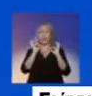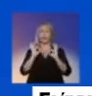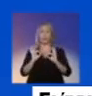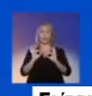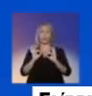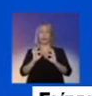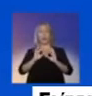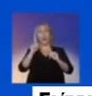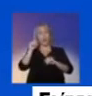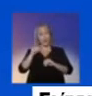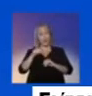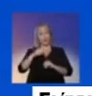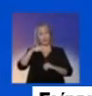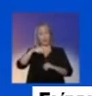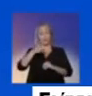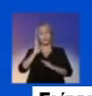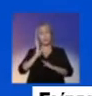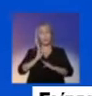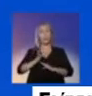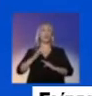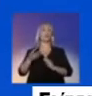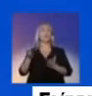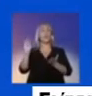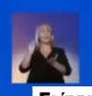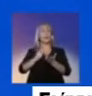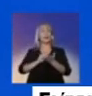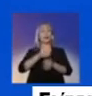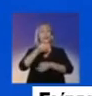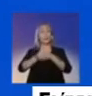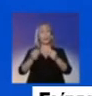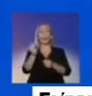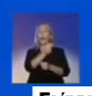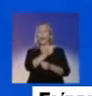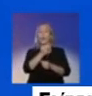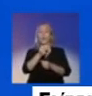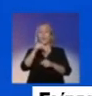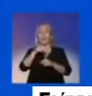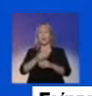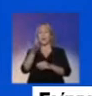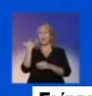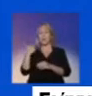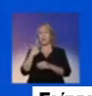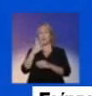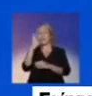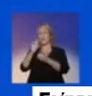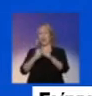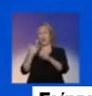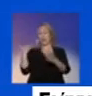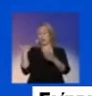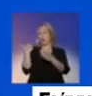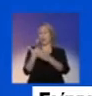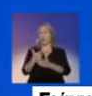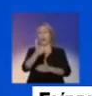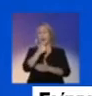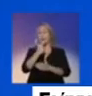είναι η διακεκαμένη ζώνη και ότι θα πρέπει οπωσδήποτε ξεκάθαρα να δοθούν αντισταθμιστικά για τον πλούτο ο